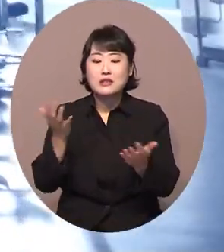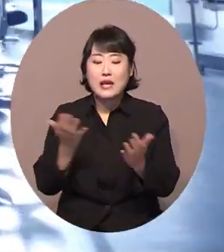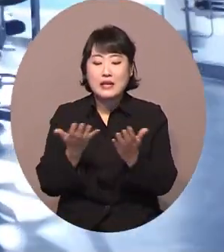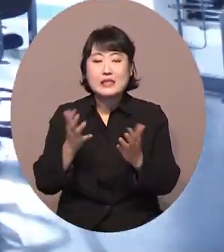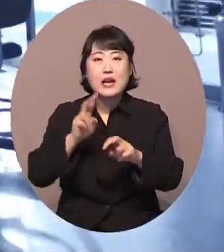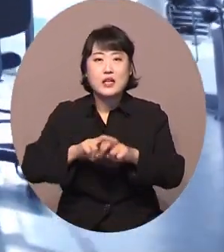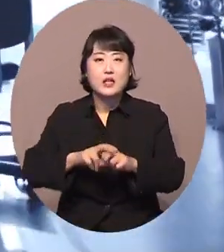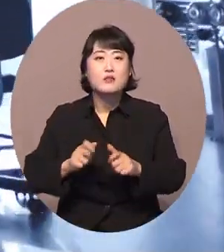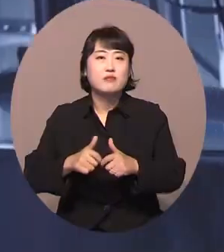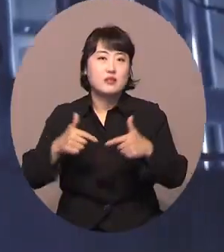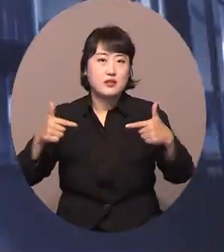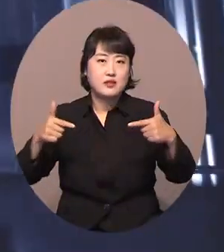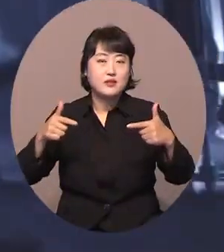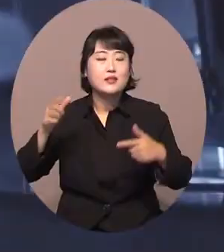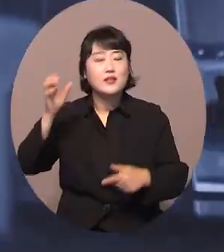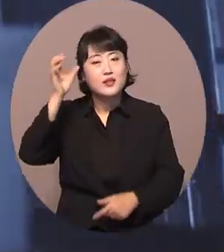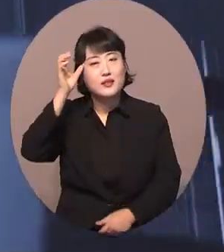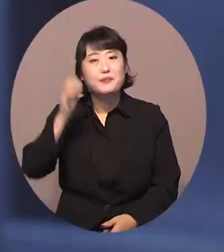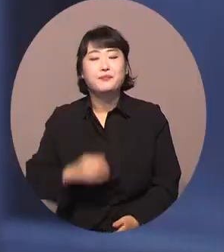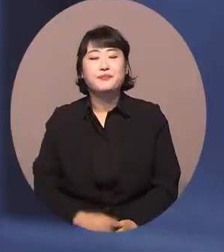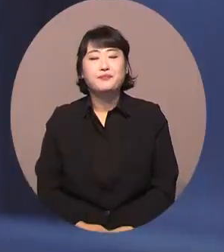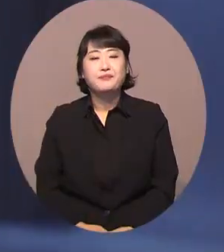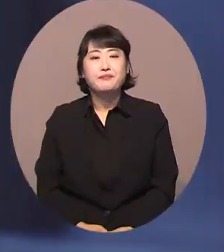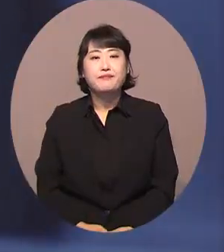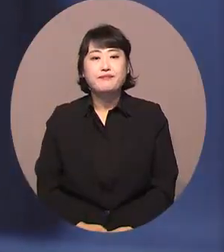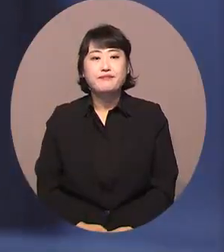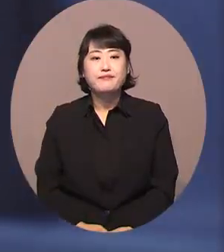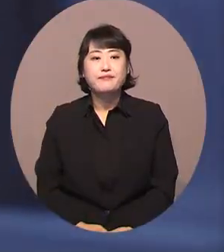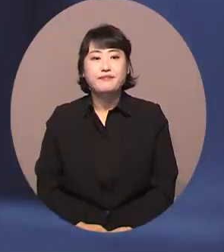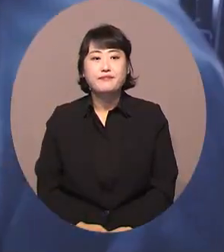있을 것으로 예상했습니다 MBC 뉴스 김태규 있니다 l